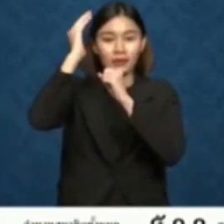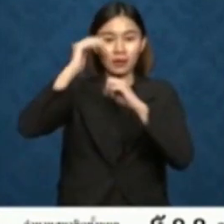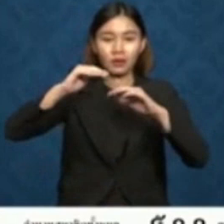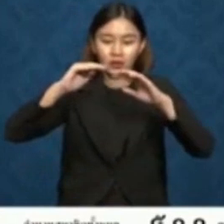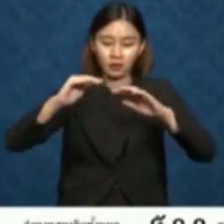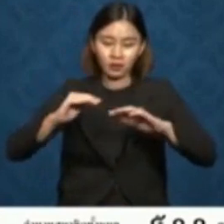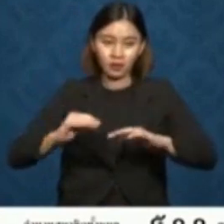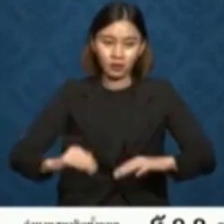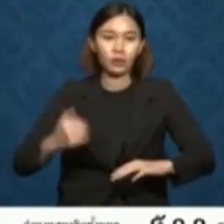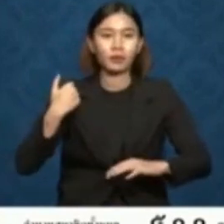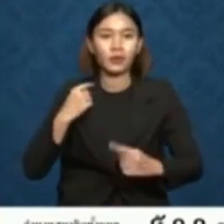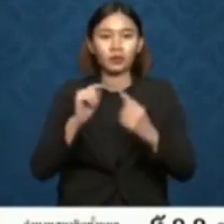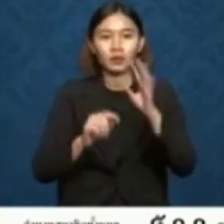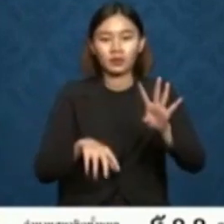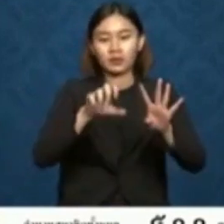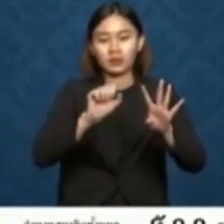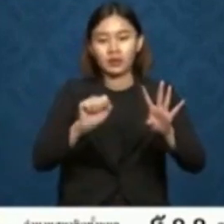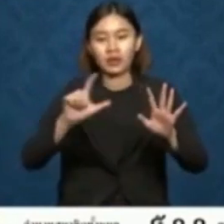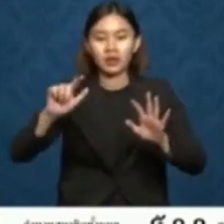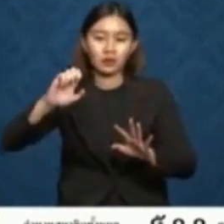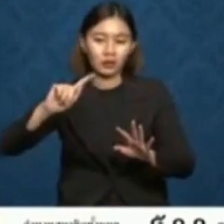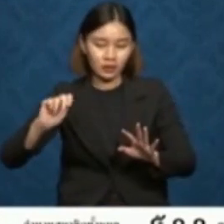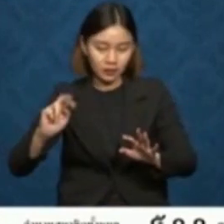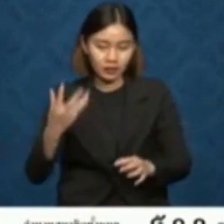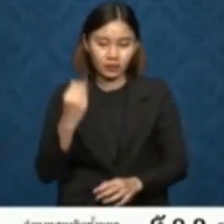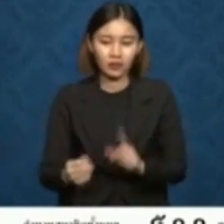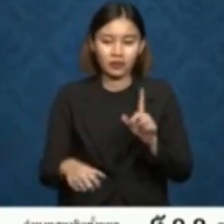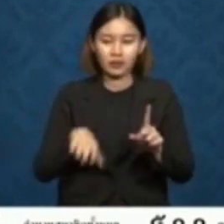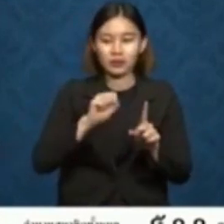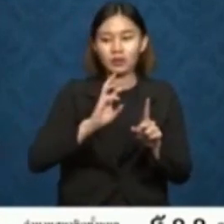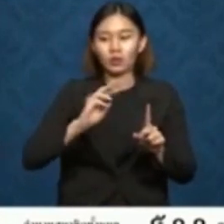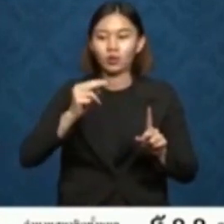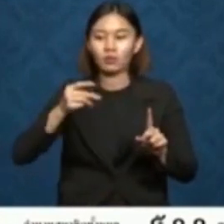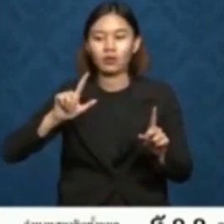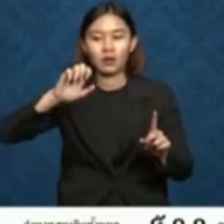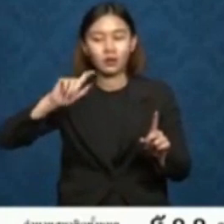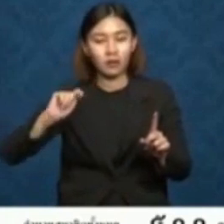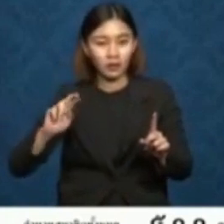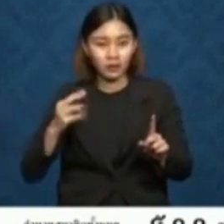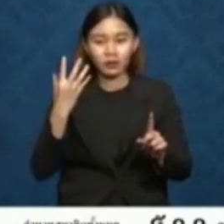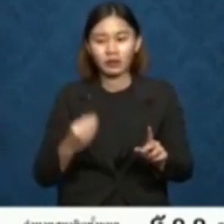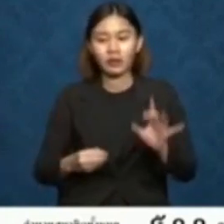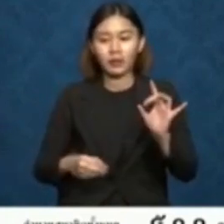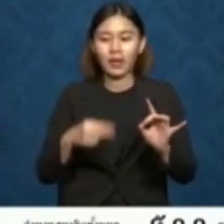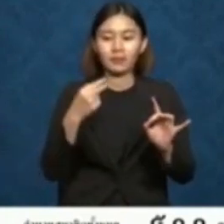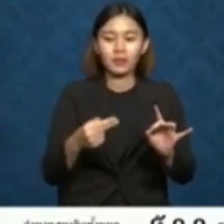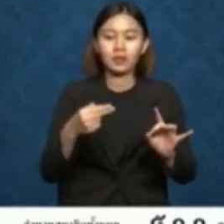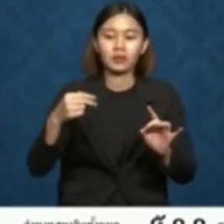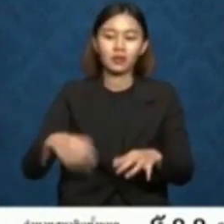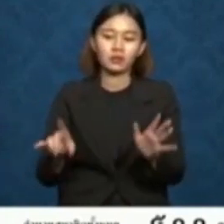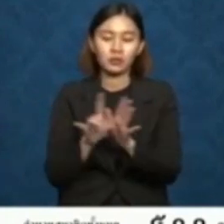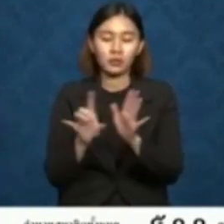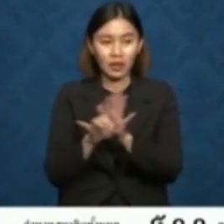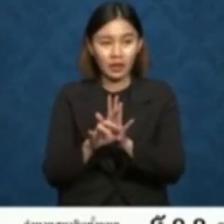การแถลงก็ลดลงเรื่อยๆครับจาก 400,000 ลิตรเหลือ 160,000 ลิตรเหลือ 80,000